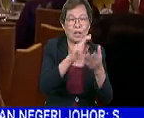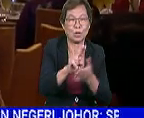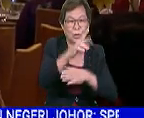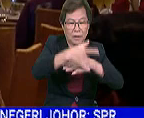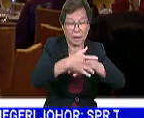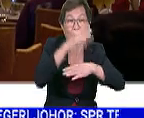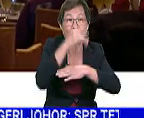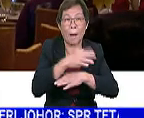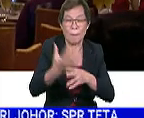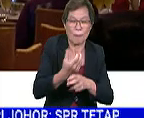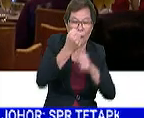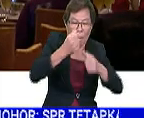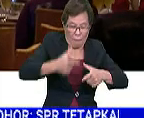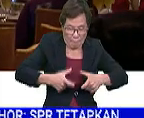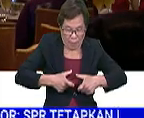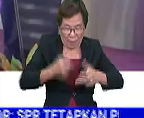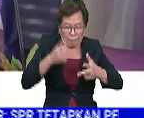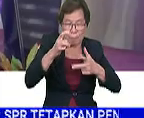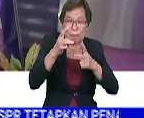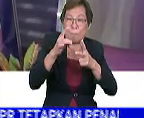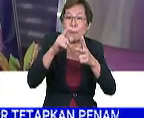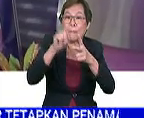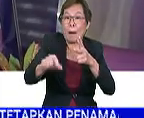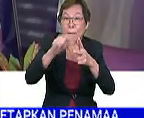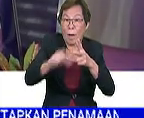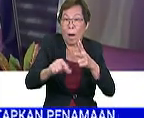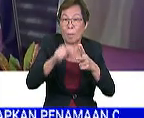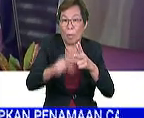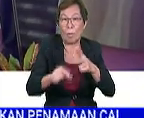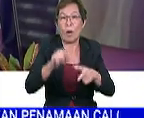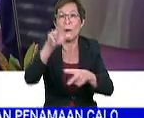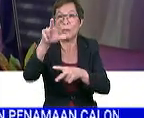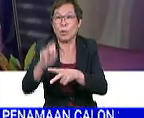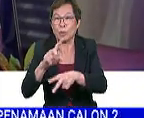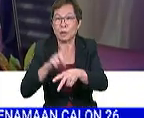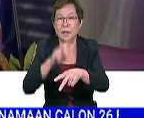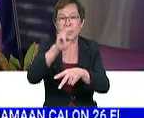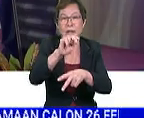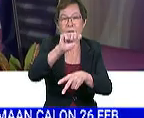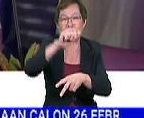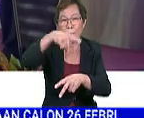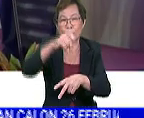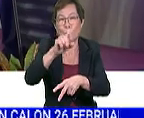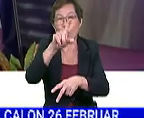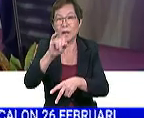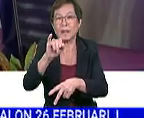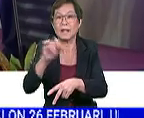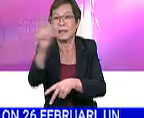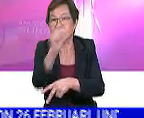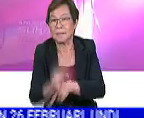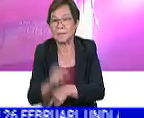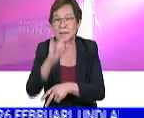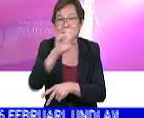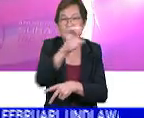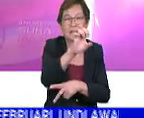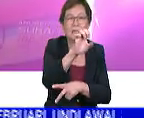sebelum ini memenangi pingat Gangs sukan universi dunia Univers KE30 di Napoli Itali manakala yivun pula